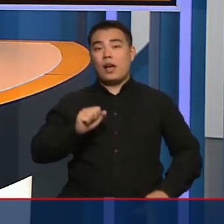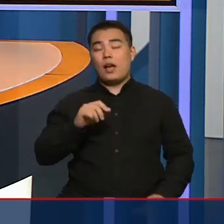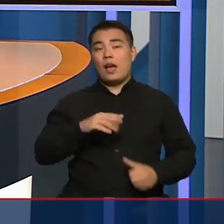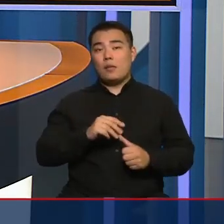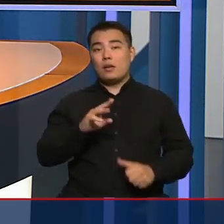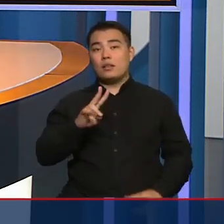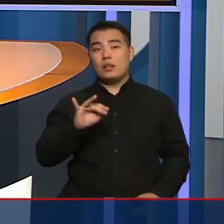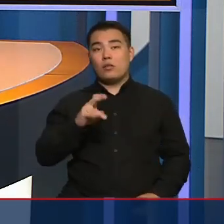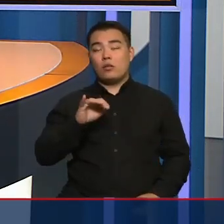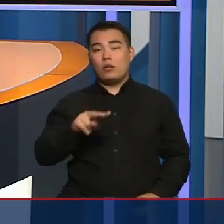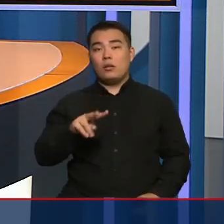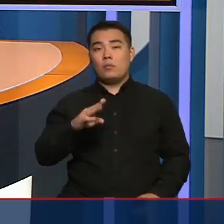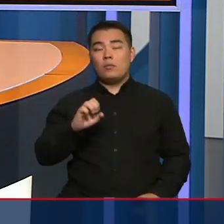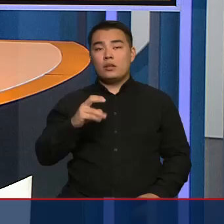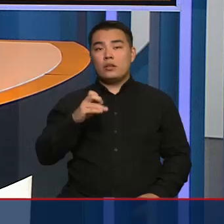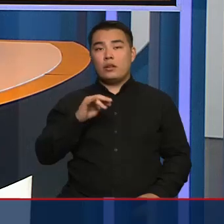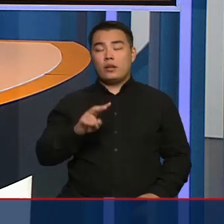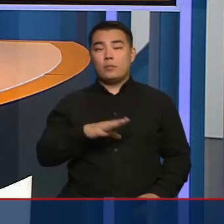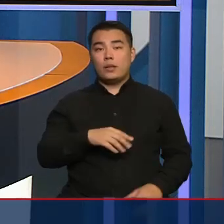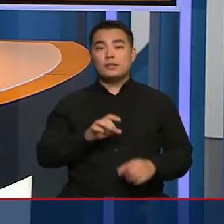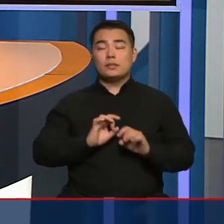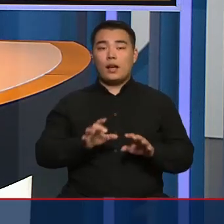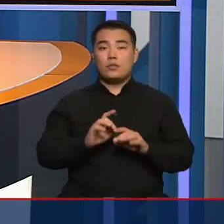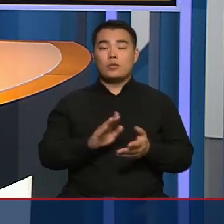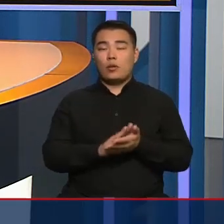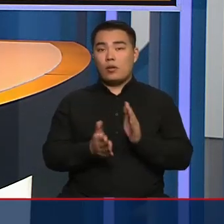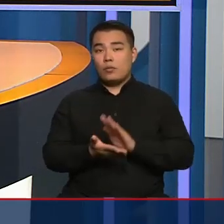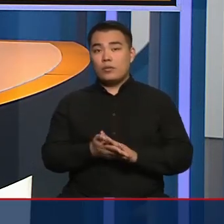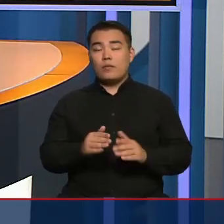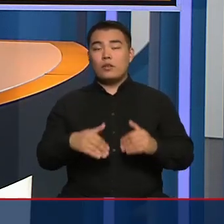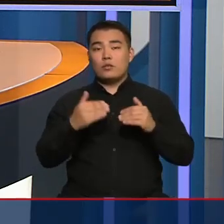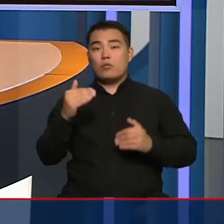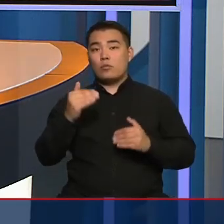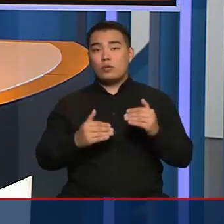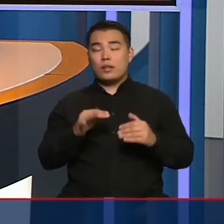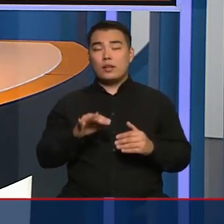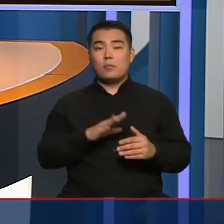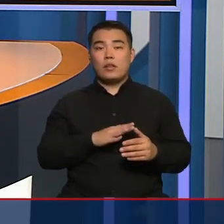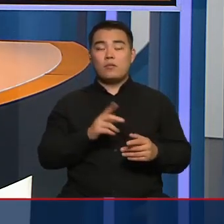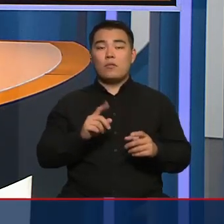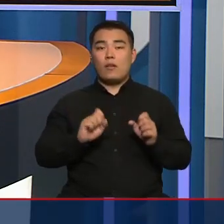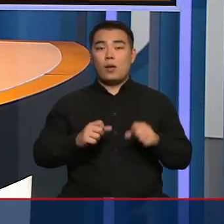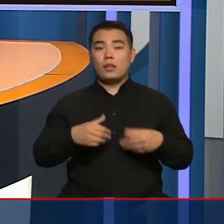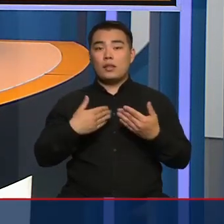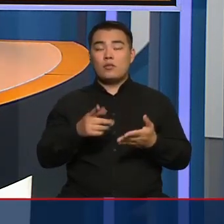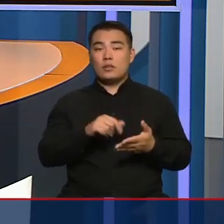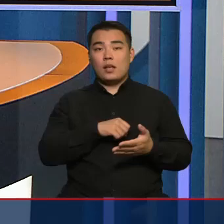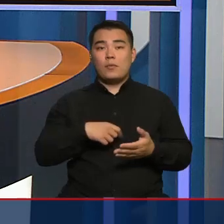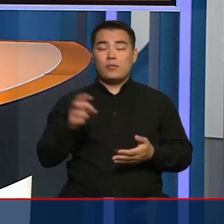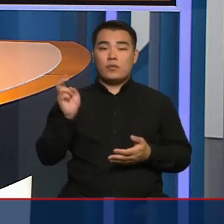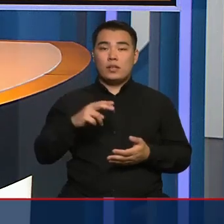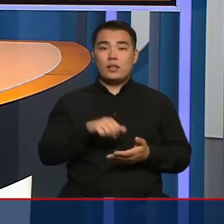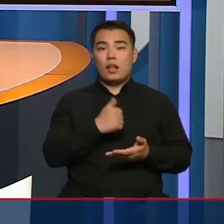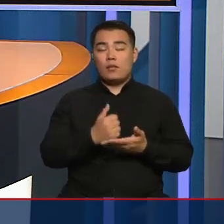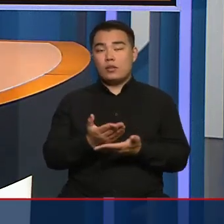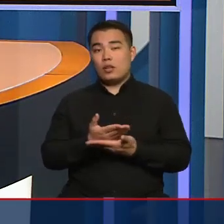Никол пашинян собеседники отдельно обговорили реализацию договорённостей на высшем уровне достигнутых во время официального визита главы